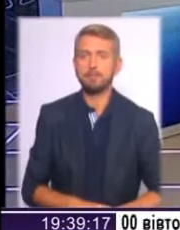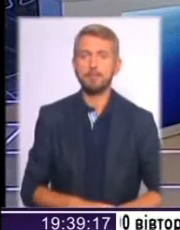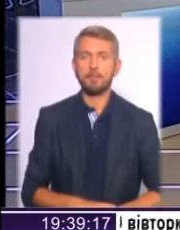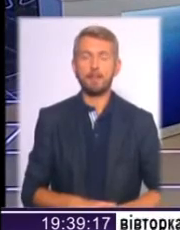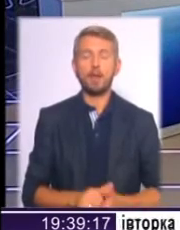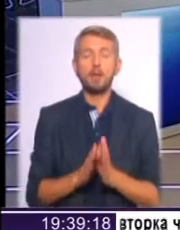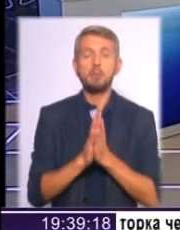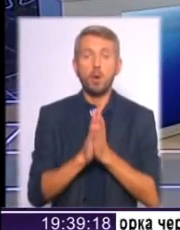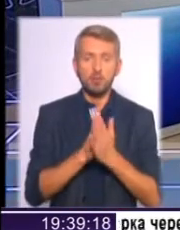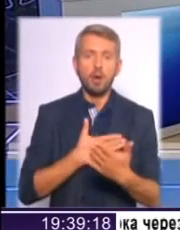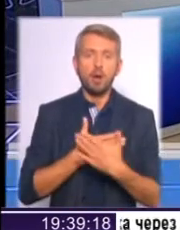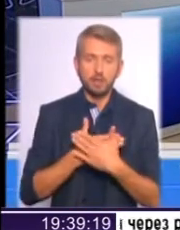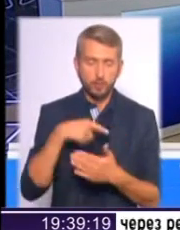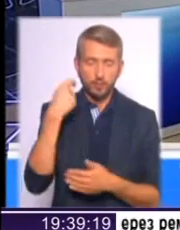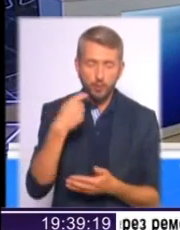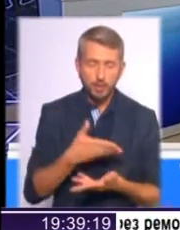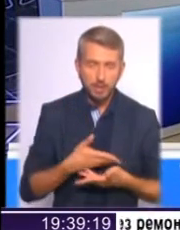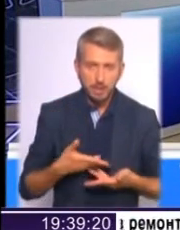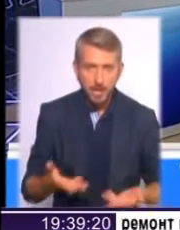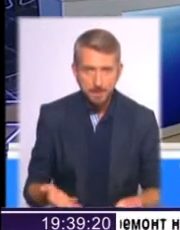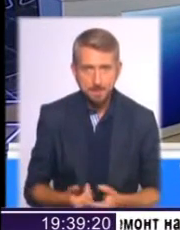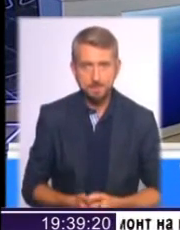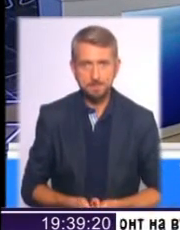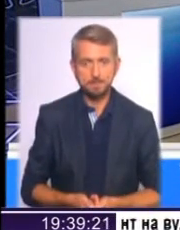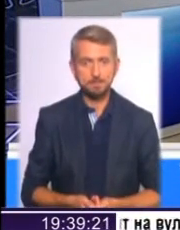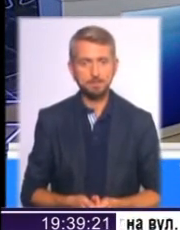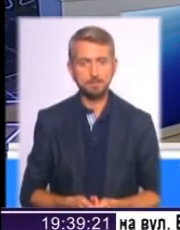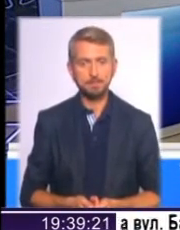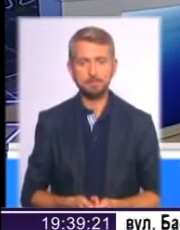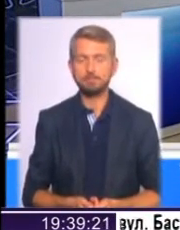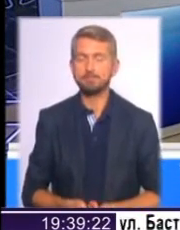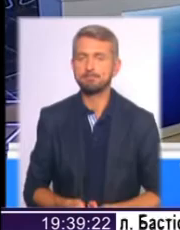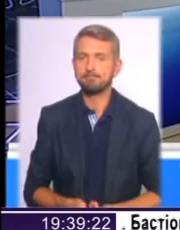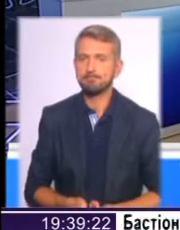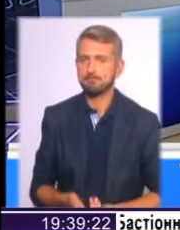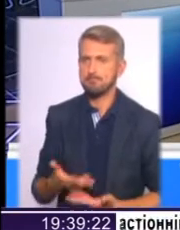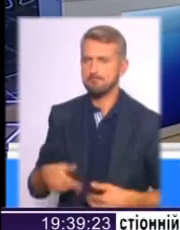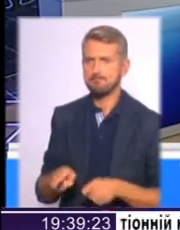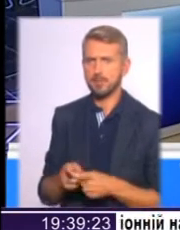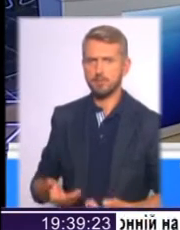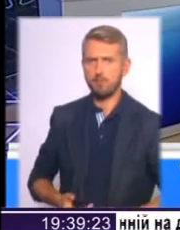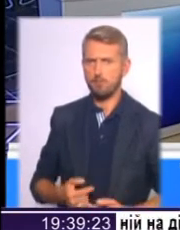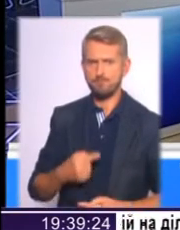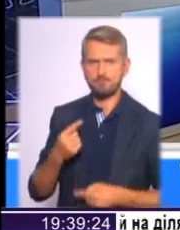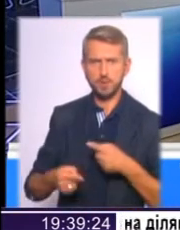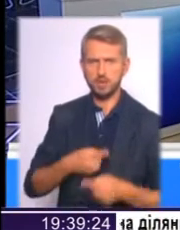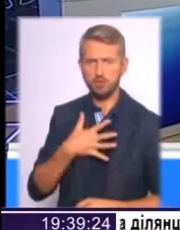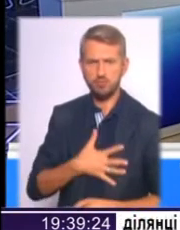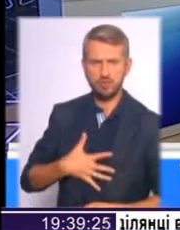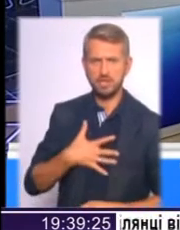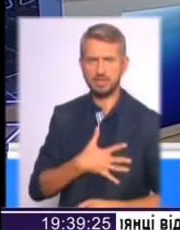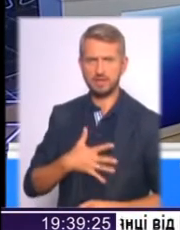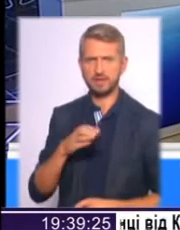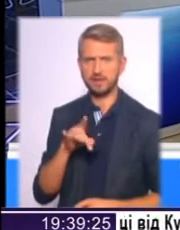223-09-71, будь ласка, активно долучайтеся до нашої дискусії. Ну, от, знаєте, ми так живемо в постійному стресі, я скажу.